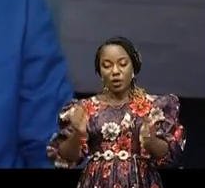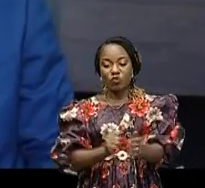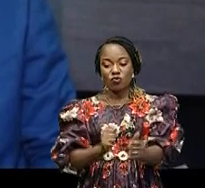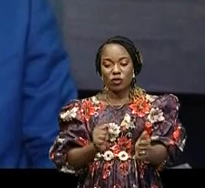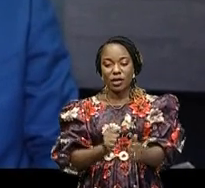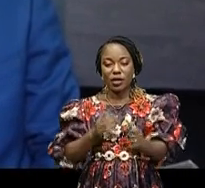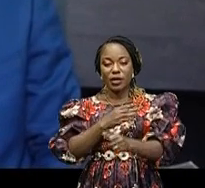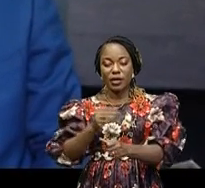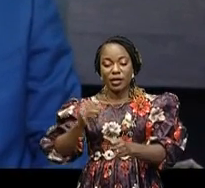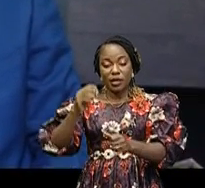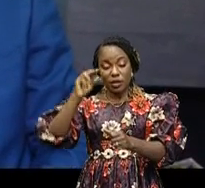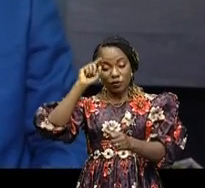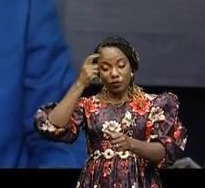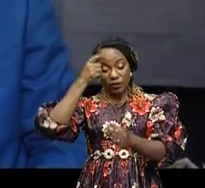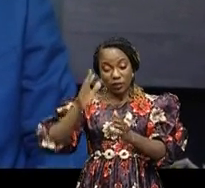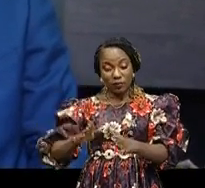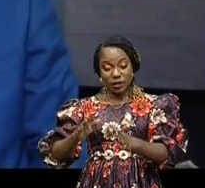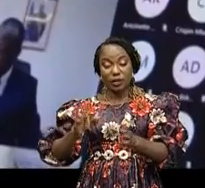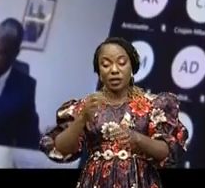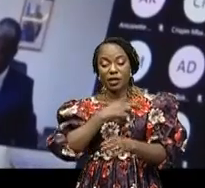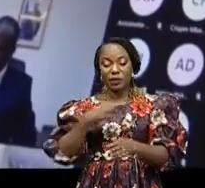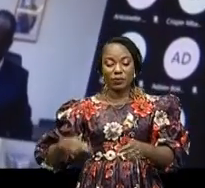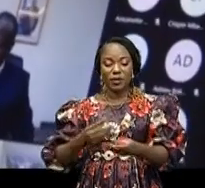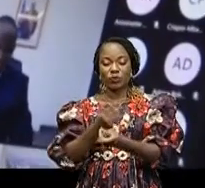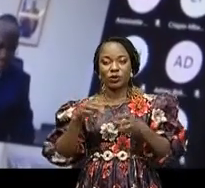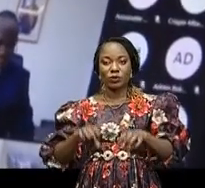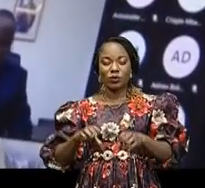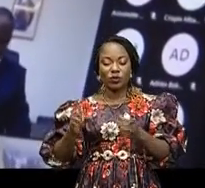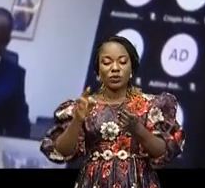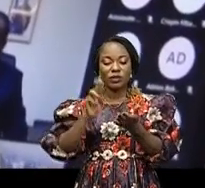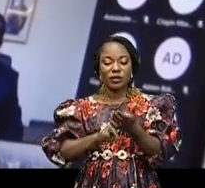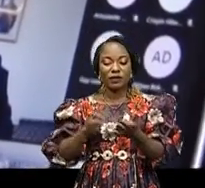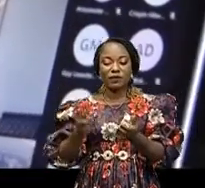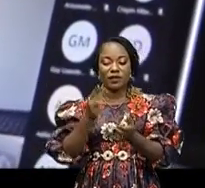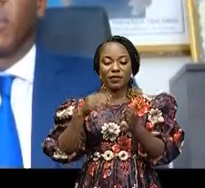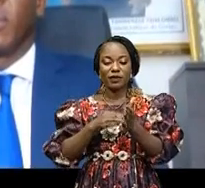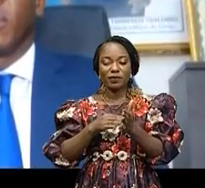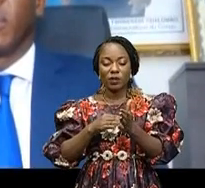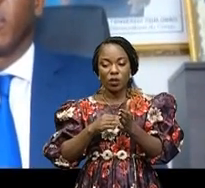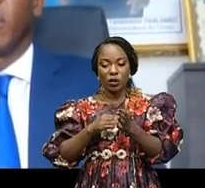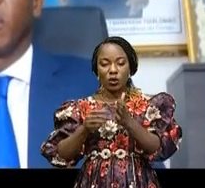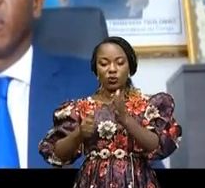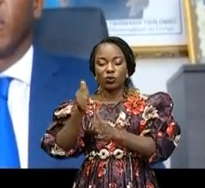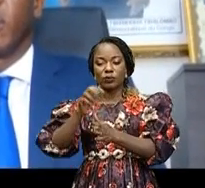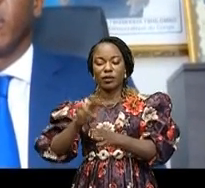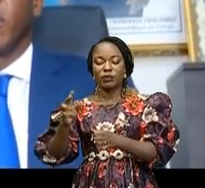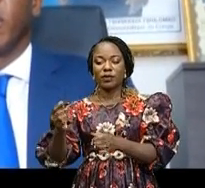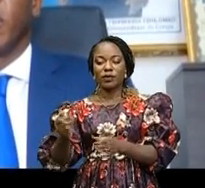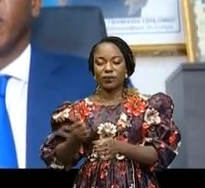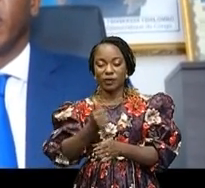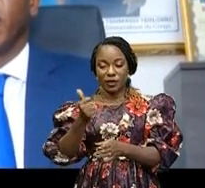gouvernement de la République démocratique du Congo, signé le 29 octobre 2021. La mise en œuvre de cet accord